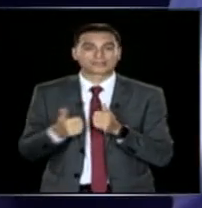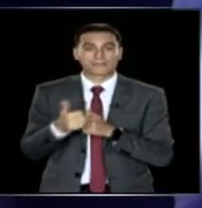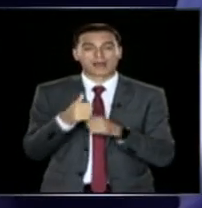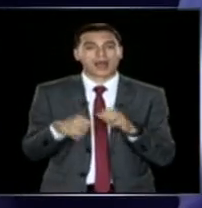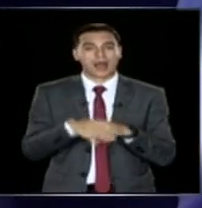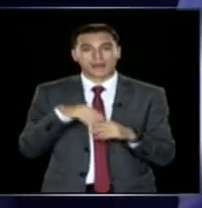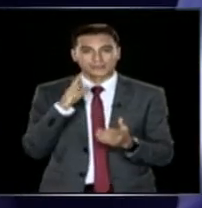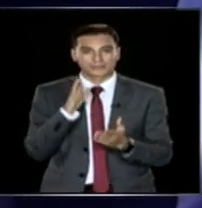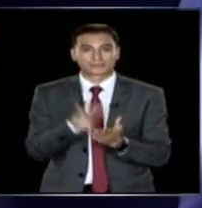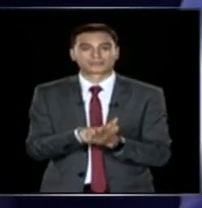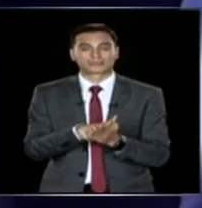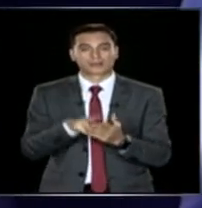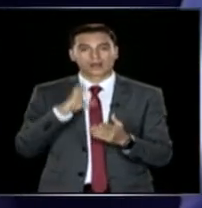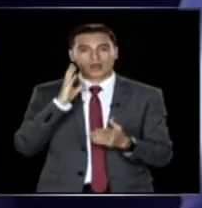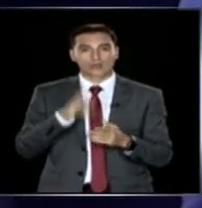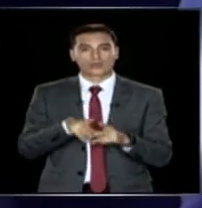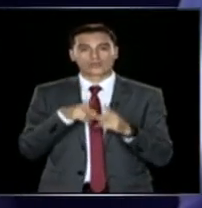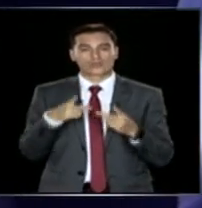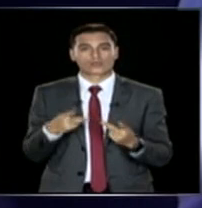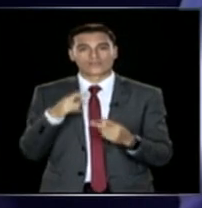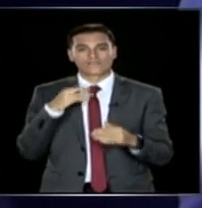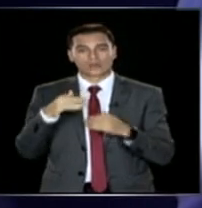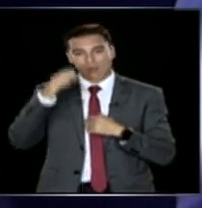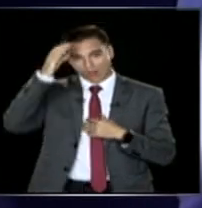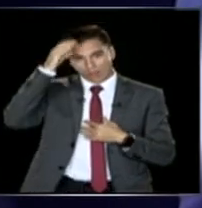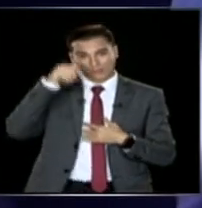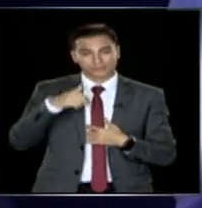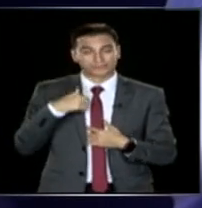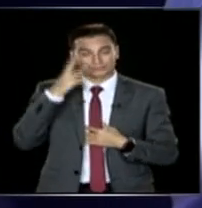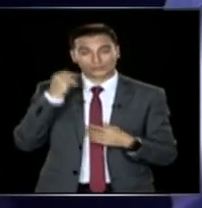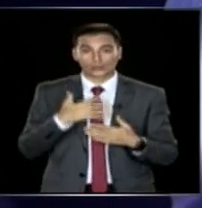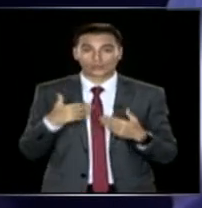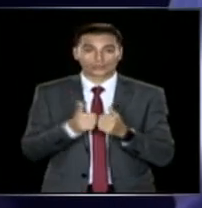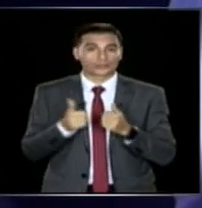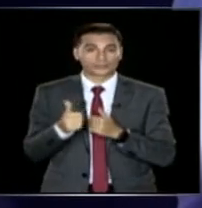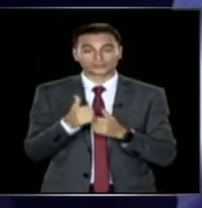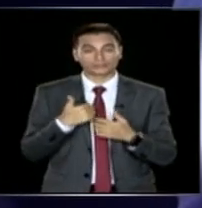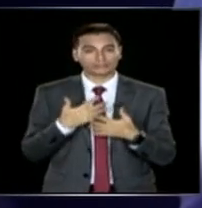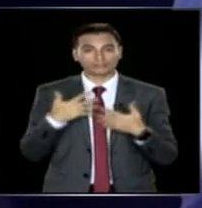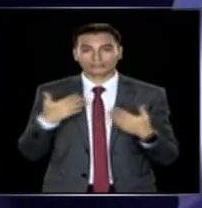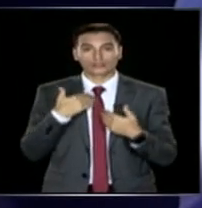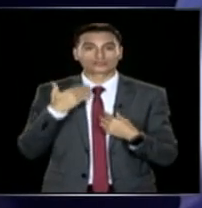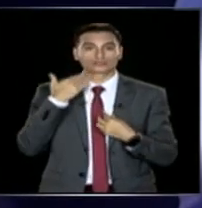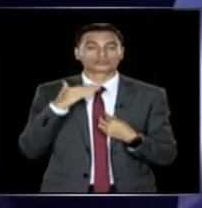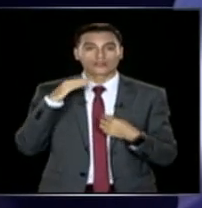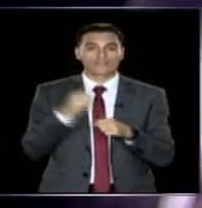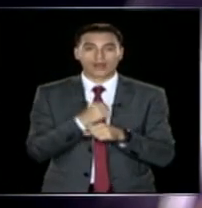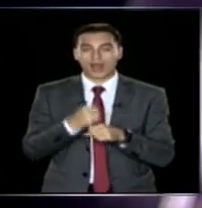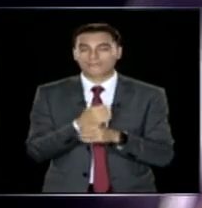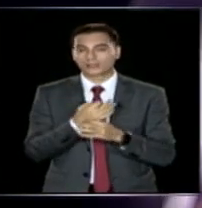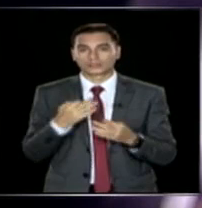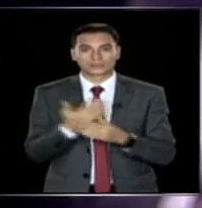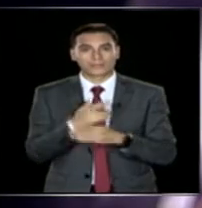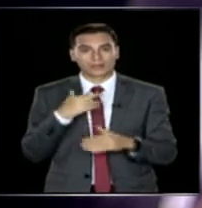وعمل قادرون باختلاف، وبصراحة دي مبادرة ممتازة جدا وأنا مبسوط بيها، ويعني هفضل أعمل كل مجهود